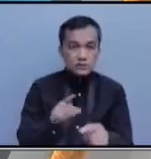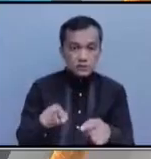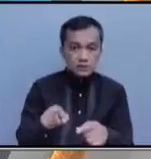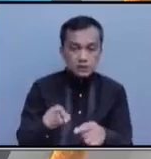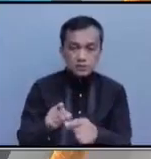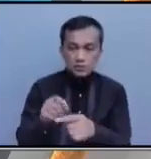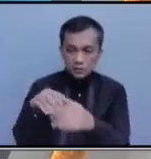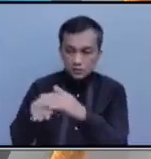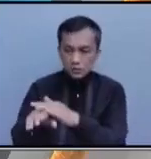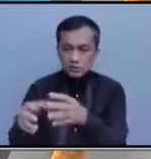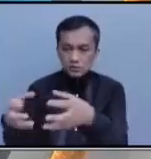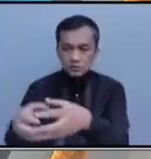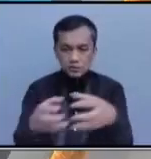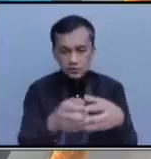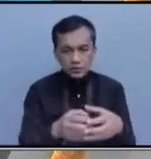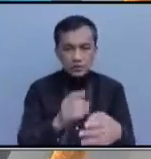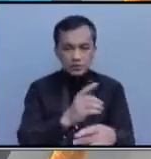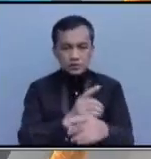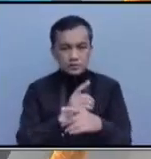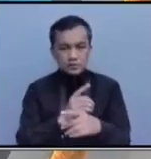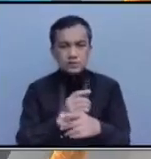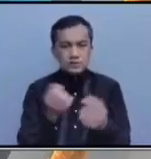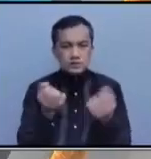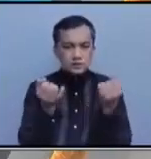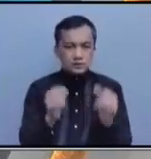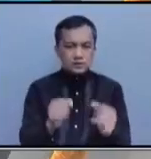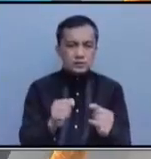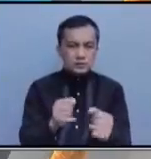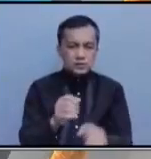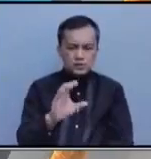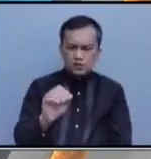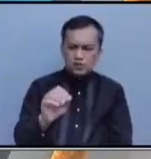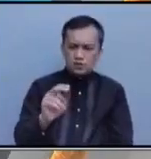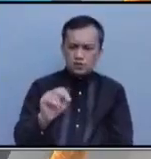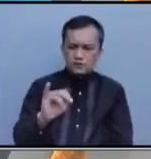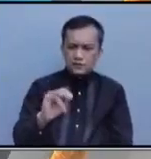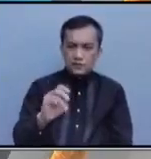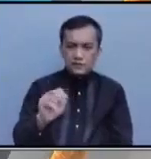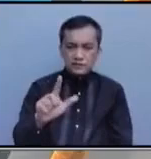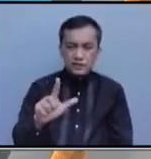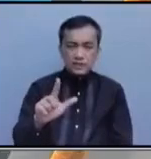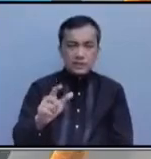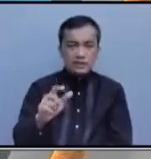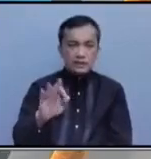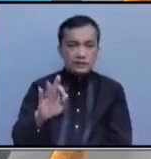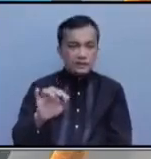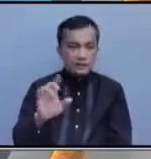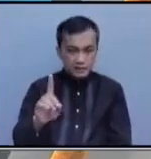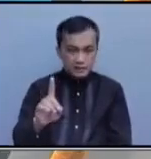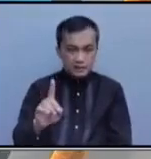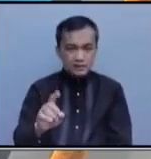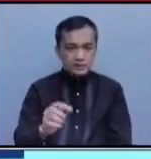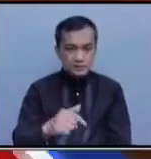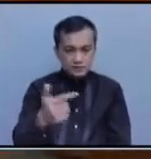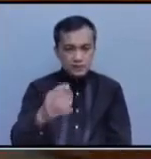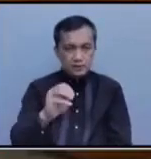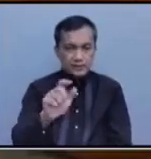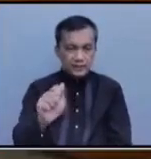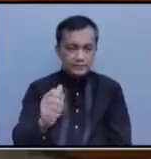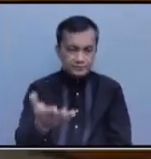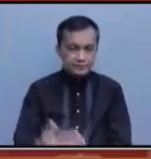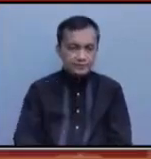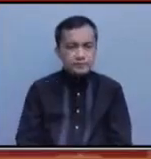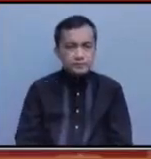ahensya dumipensa sa issue ng confidential funds. Si Mela Lesmora sa detalye. Rise and shine, Mela.